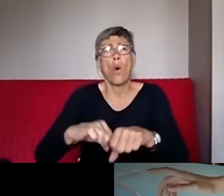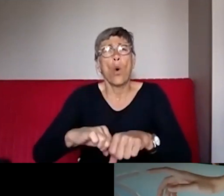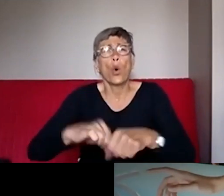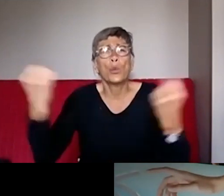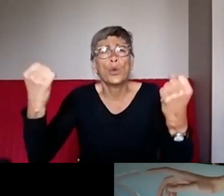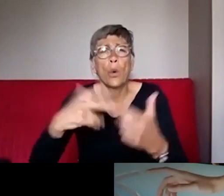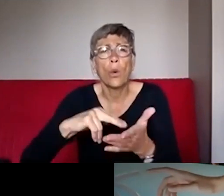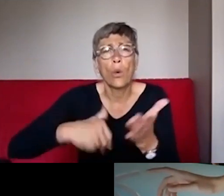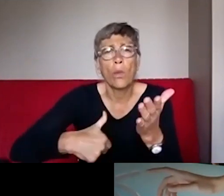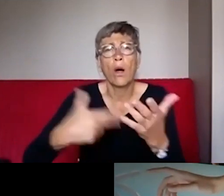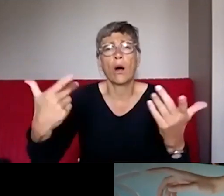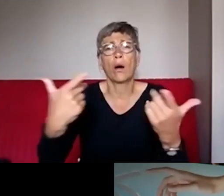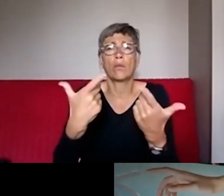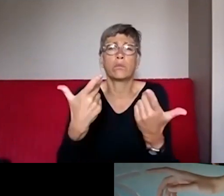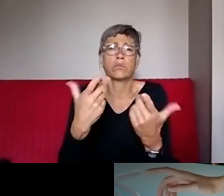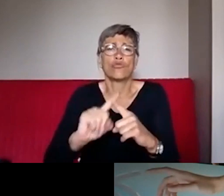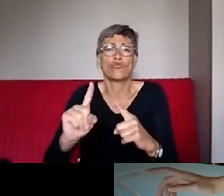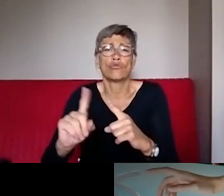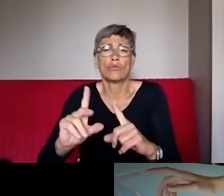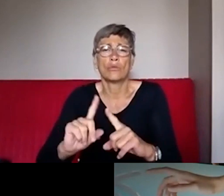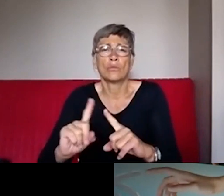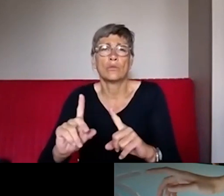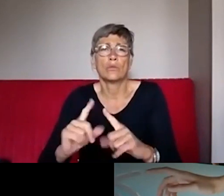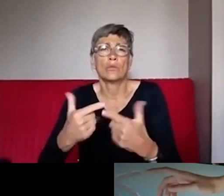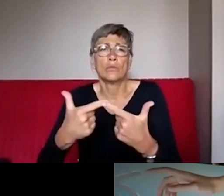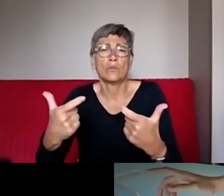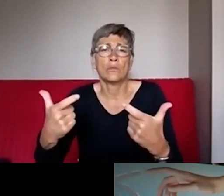nombre de situations un petit peu particulières dans la vie d'un salarié.